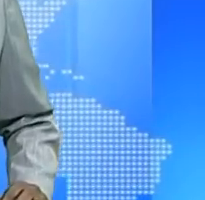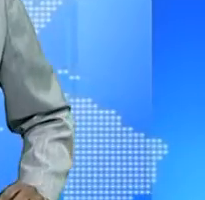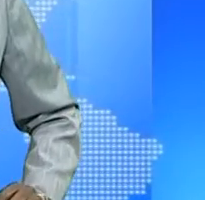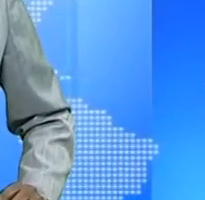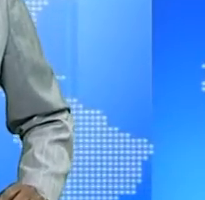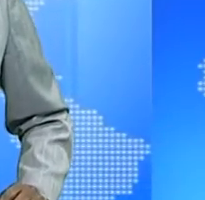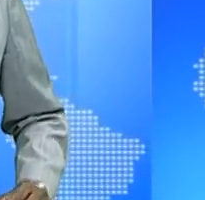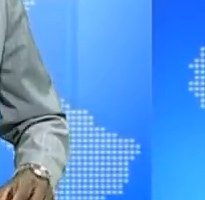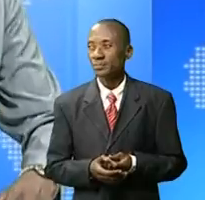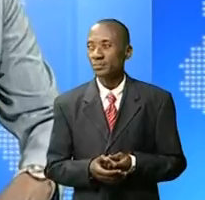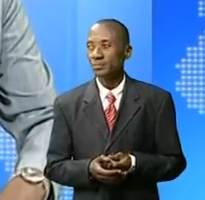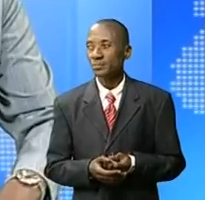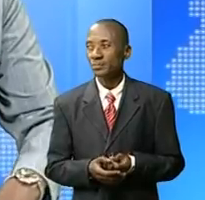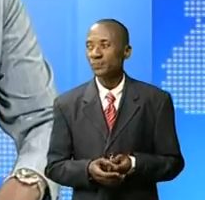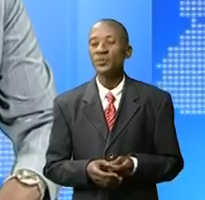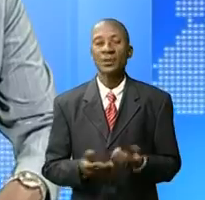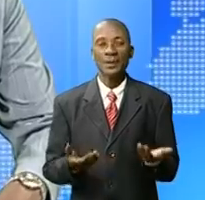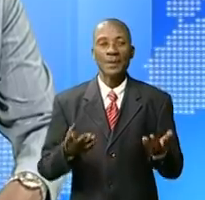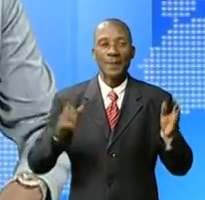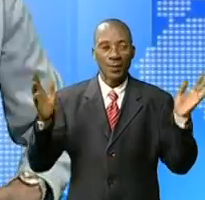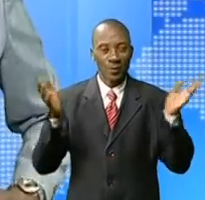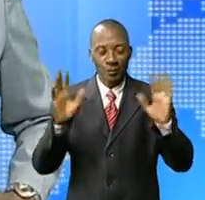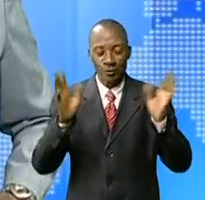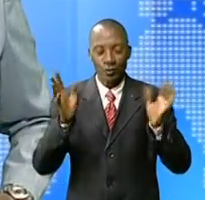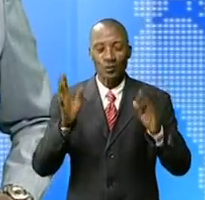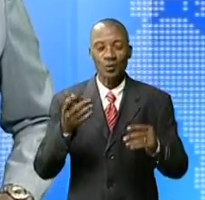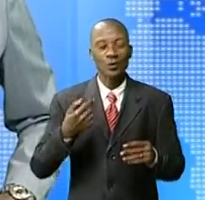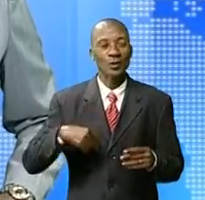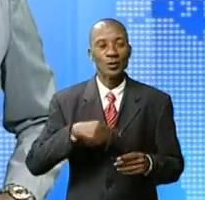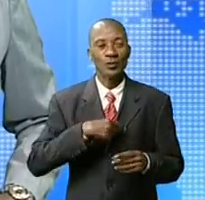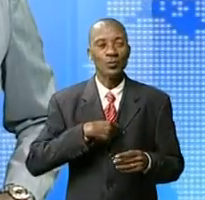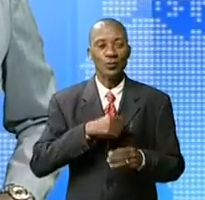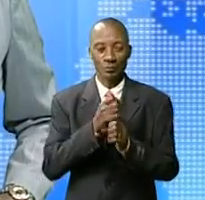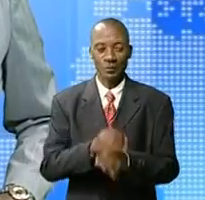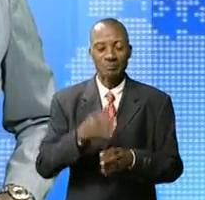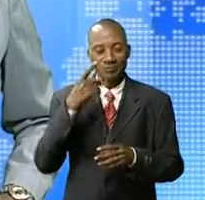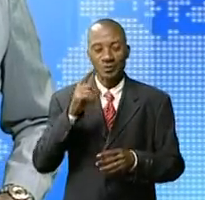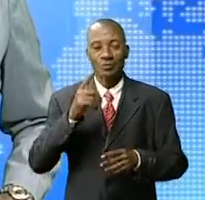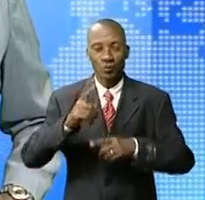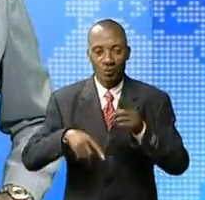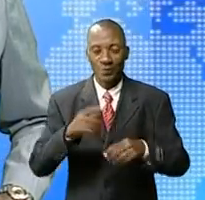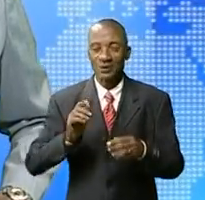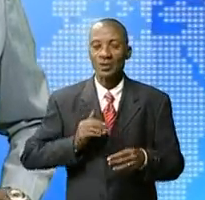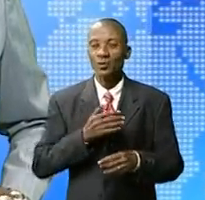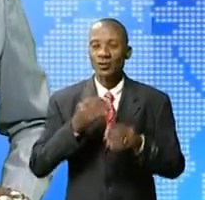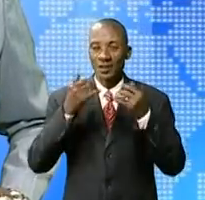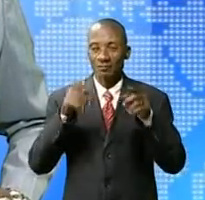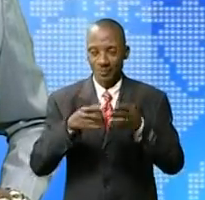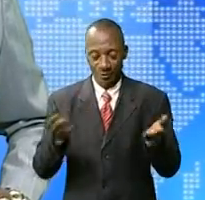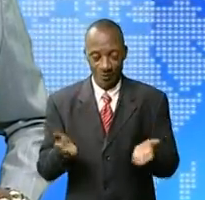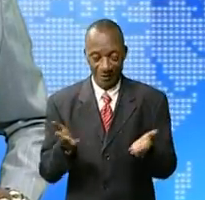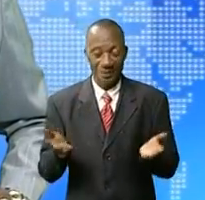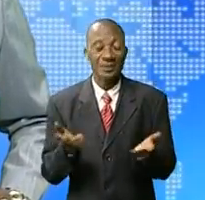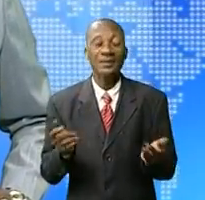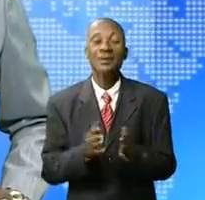Tout le plaisir est pour moi de vous présenter ce journal, tout de suite et titre. Les épreuves de la session ordinaire de l'examen d'état édition 2020-2021 ont débuté